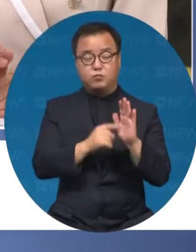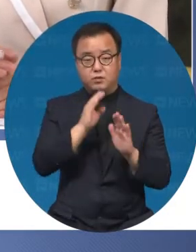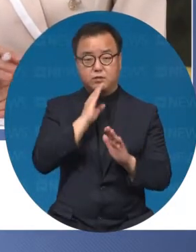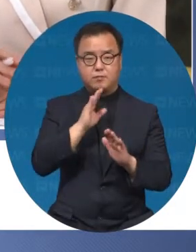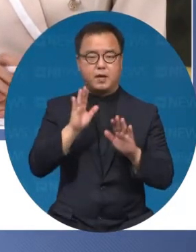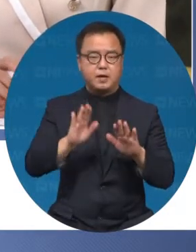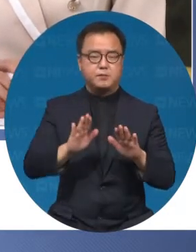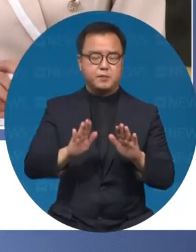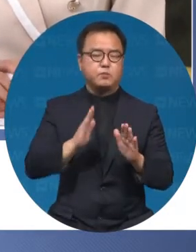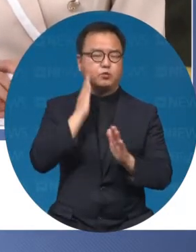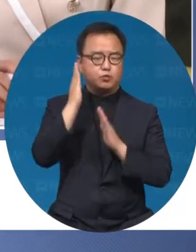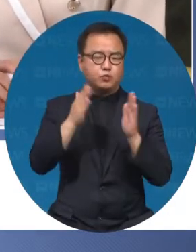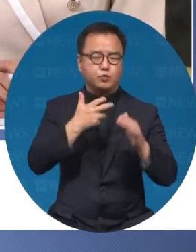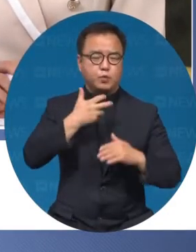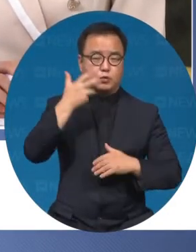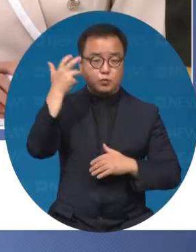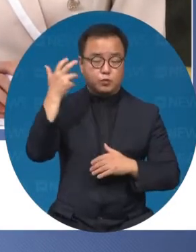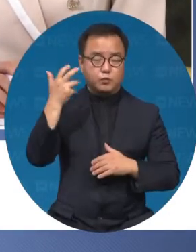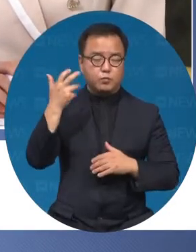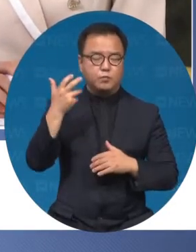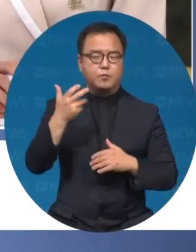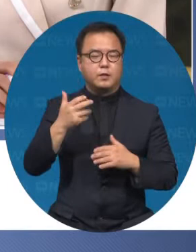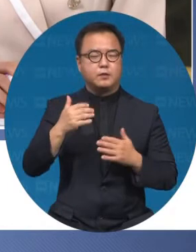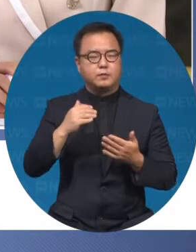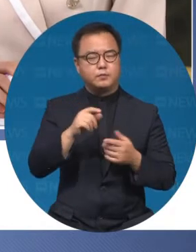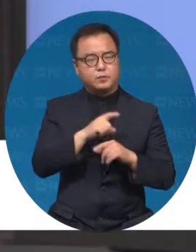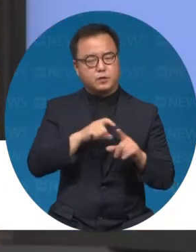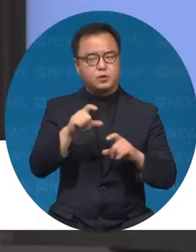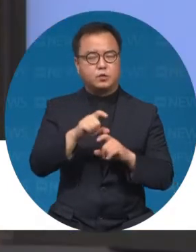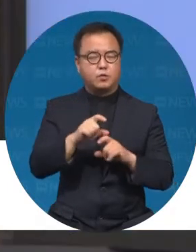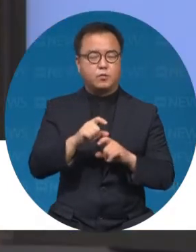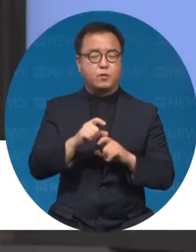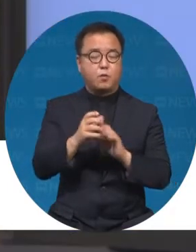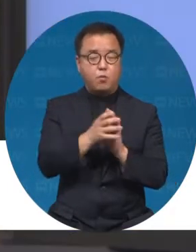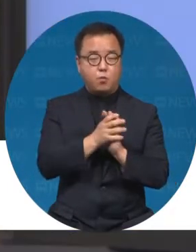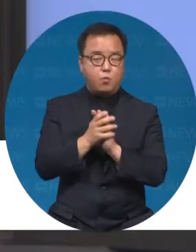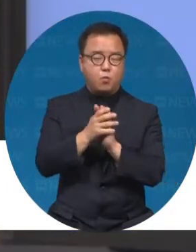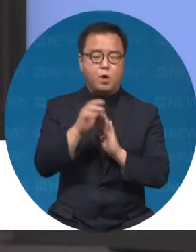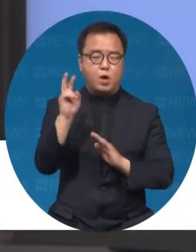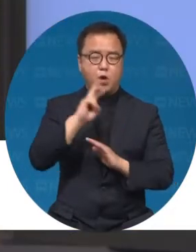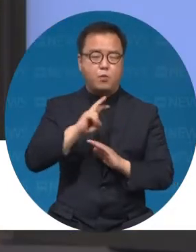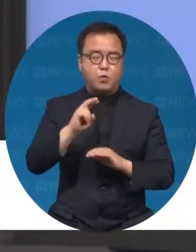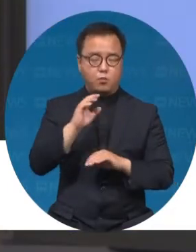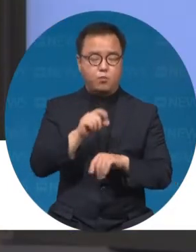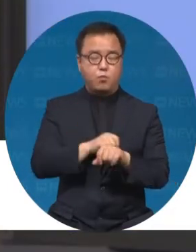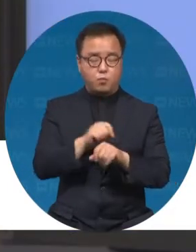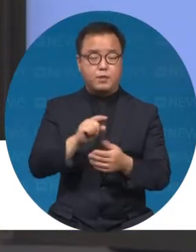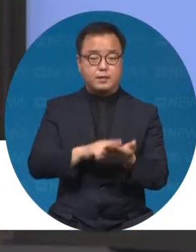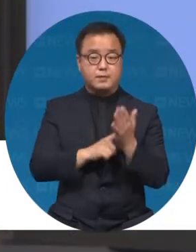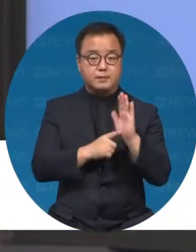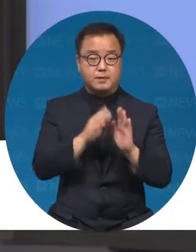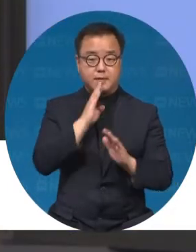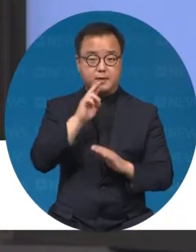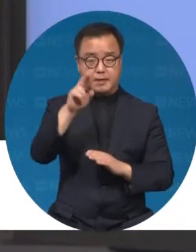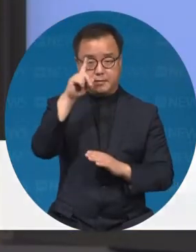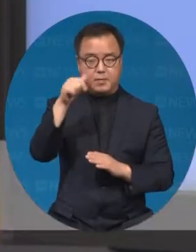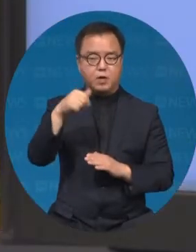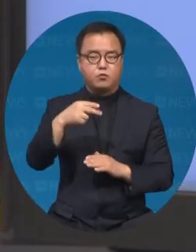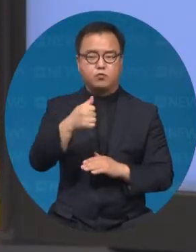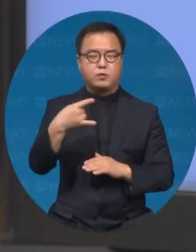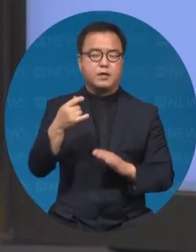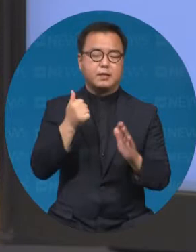곡은 서정적인 멜로디와 따뜻한 화음이 돋보이는 곡인데요. 기타리스트 박규희가 자신의 대표 레퍼토리로